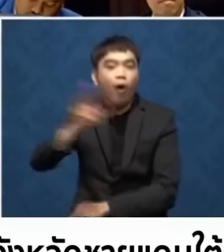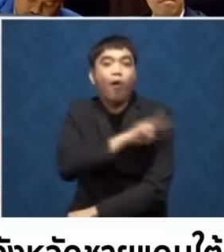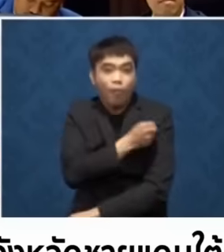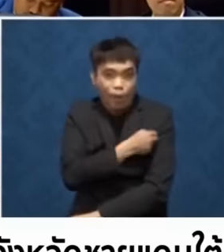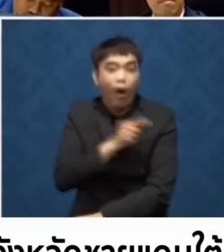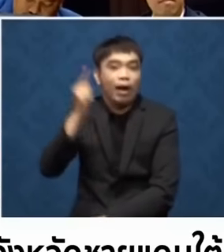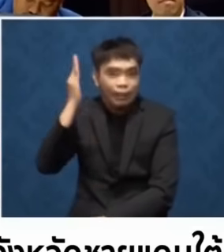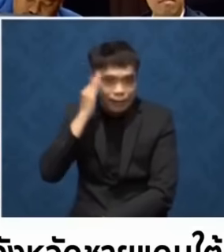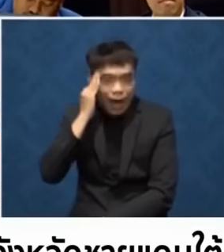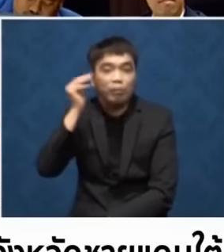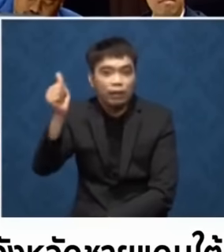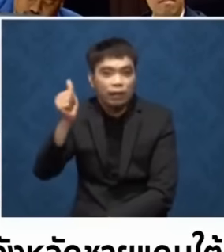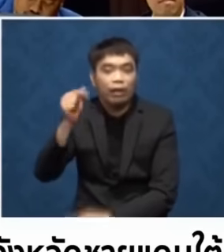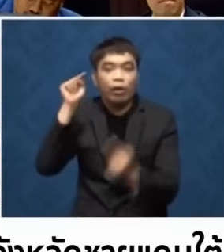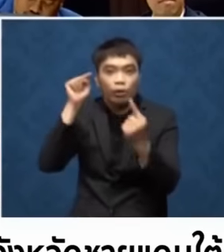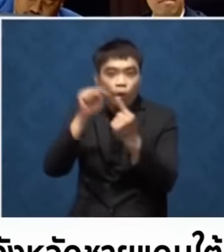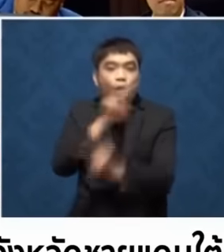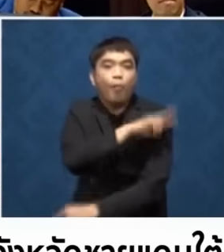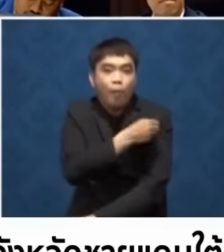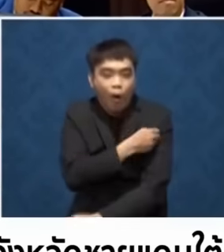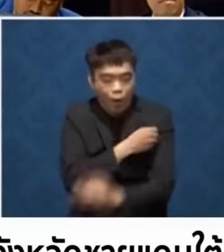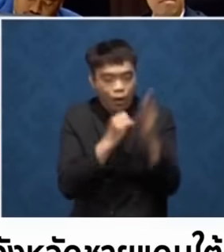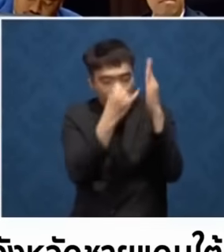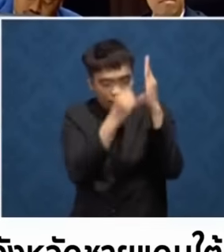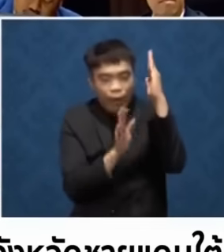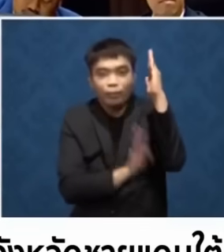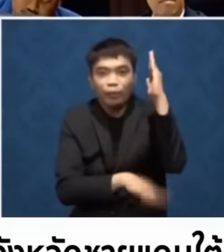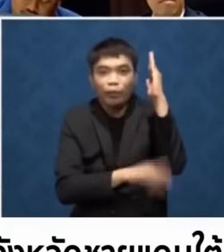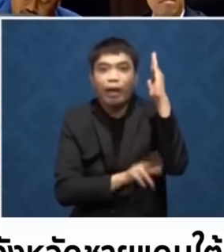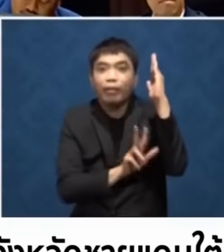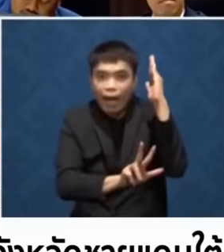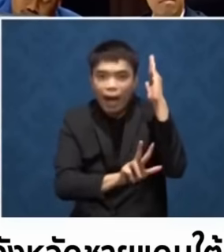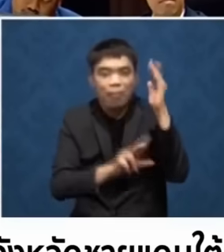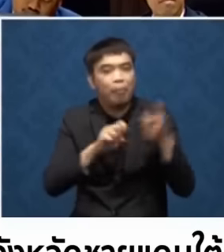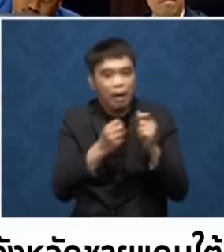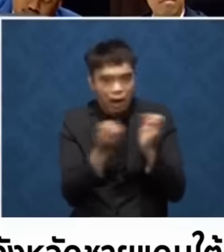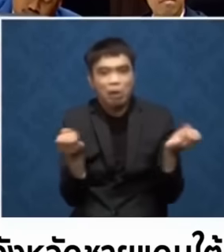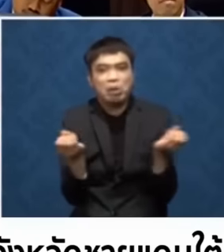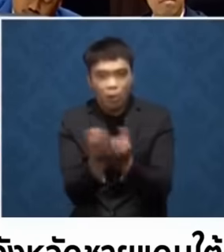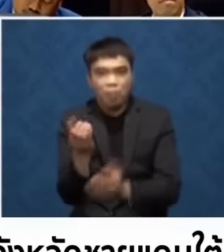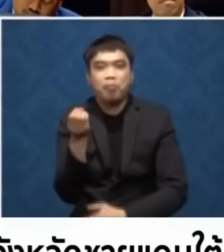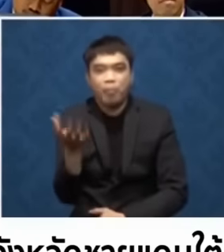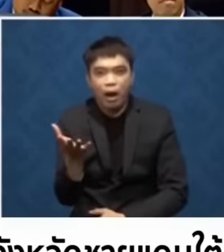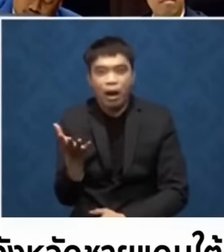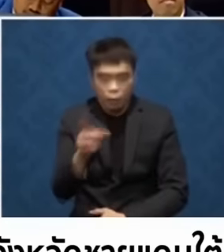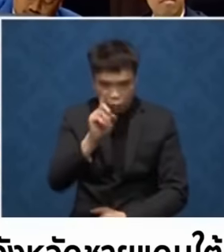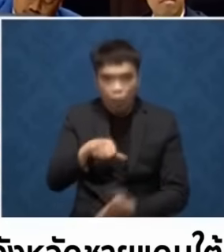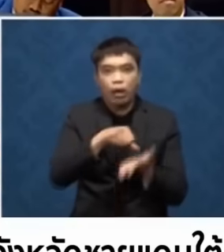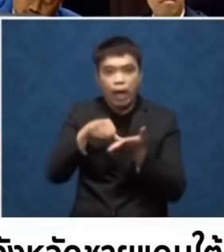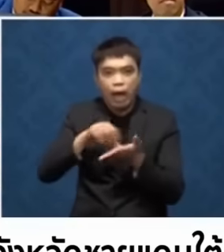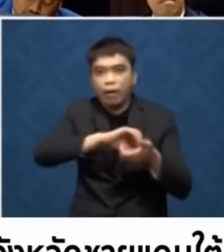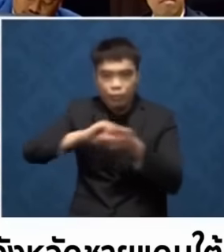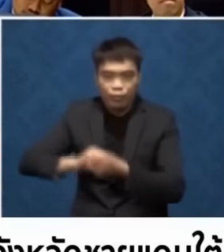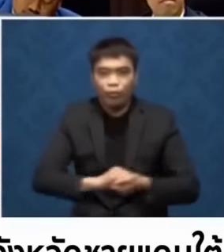หาเรื่องเกี่ยวกับหมอต่อคนไข้ใน3จังหวัดชายแดนภาคใต้นี่แย่ที่สุดในประเทศไทยอันนี้คือสิ่งที่พวกเราจะต้องแก้ด้วยกันนะ